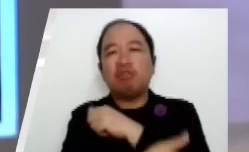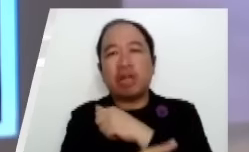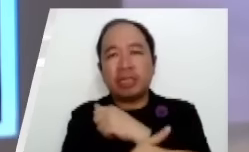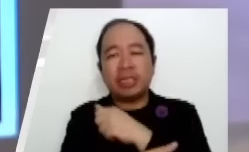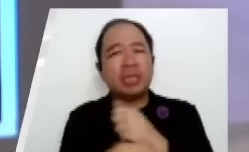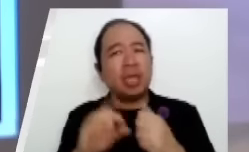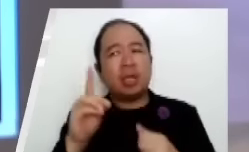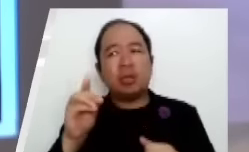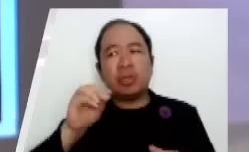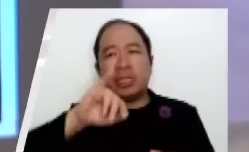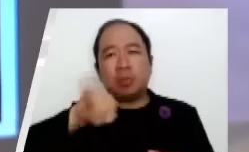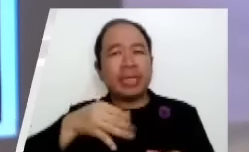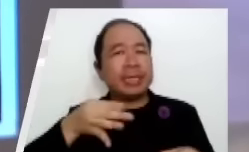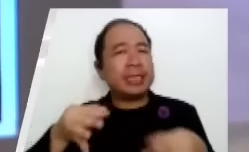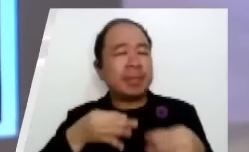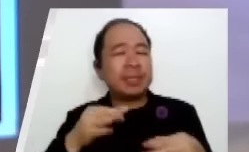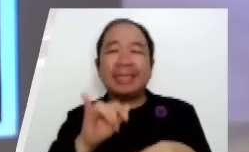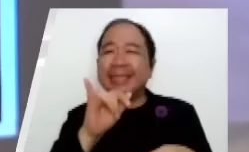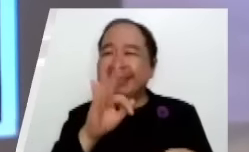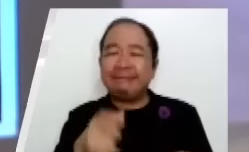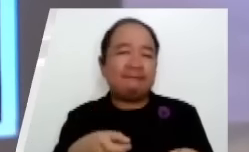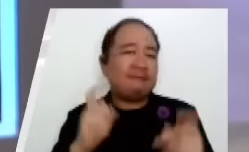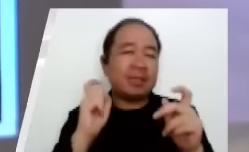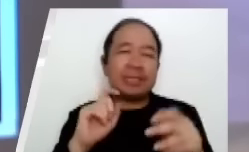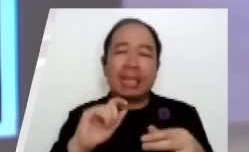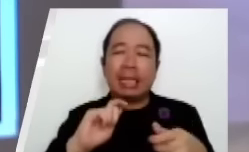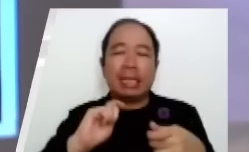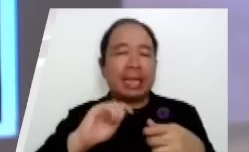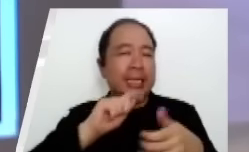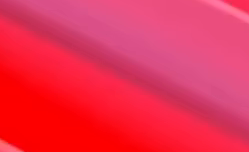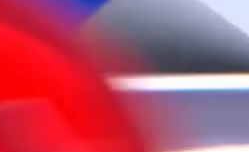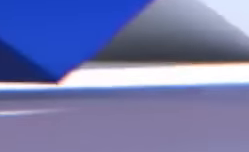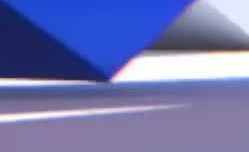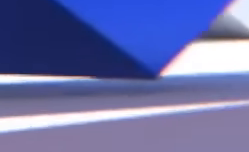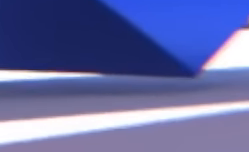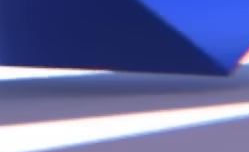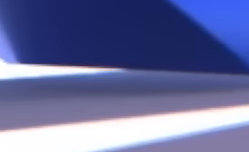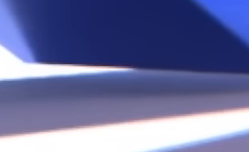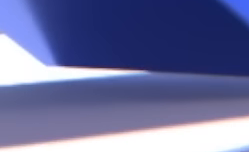ang pasport ni go nakatutok si salima